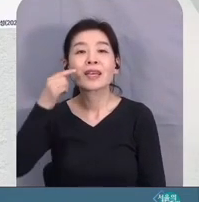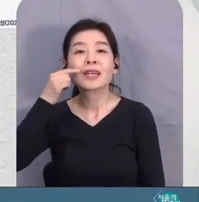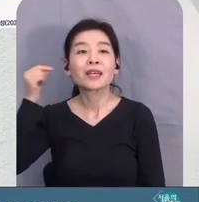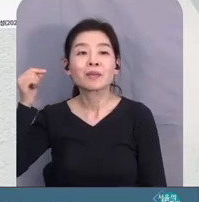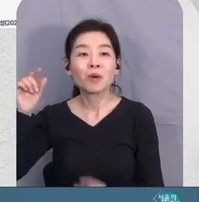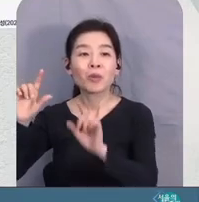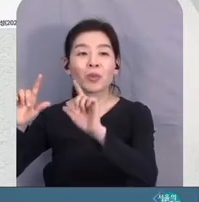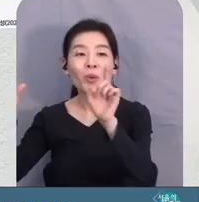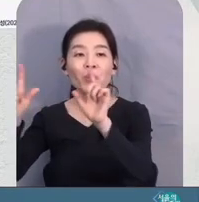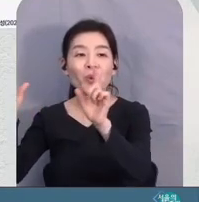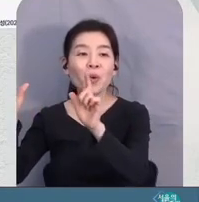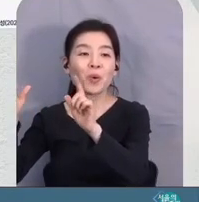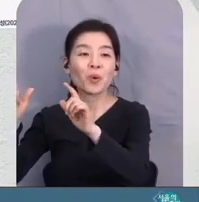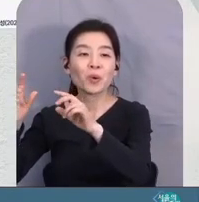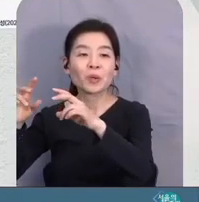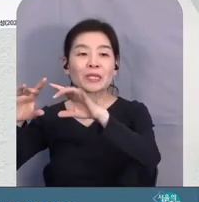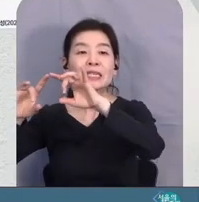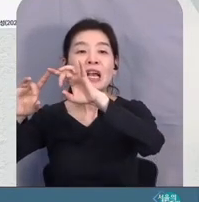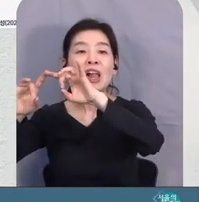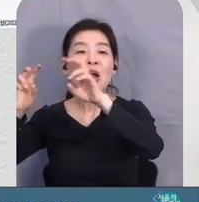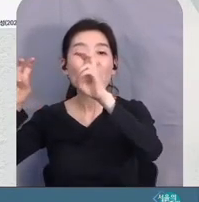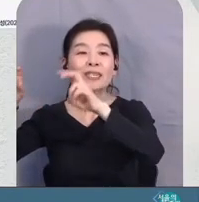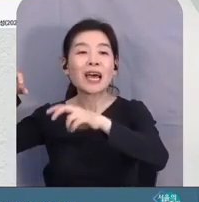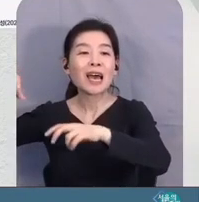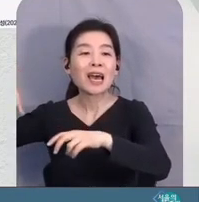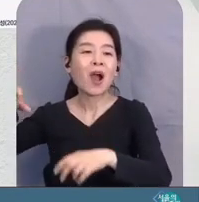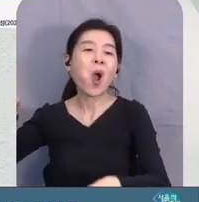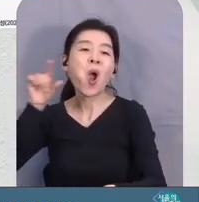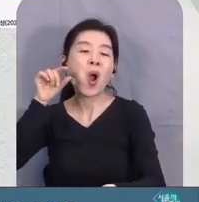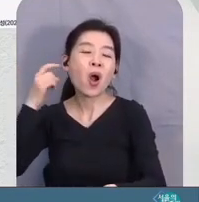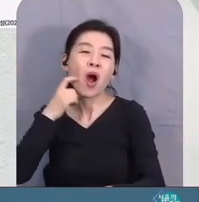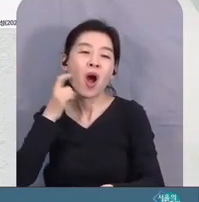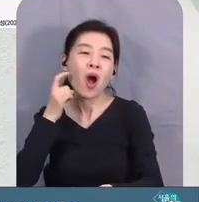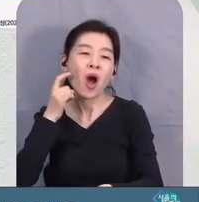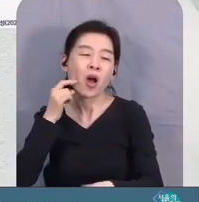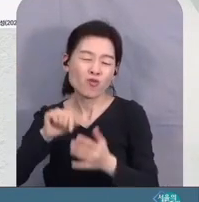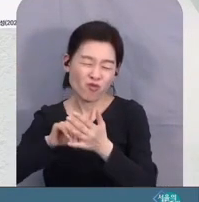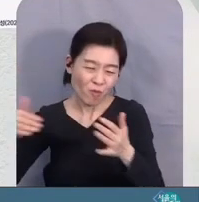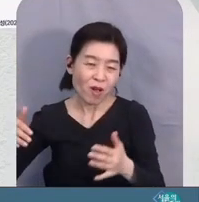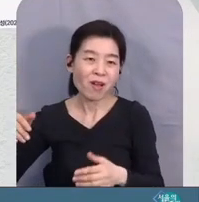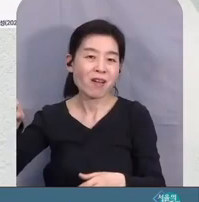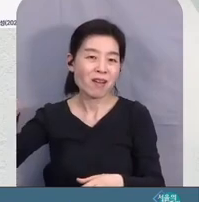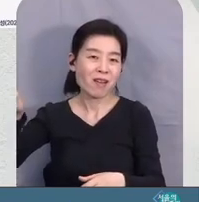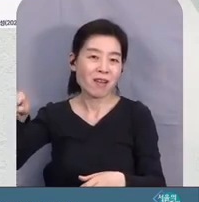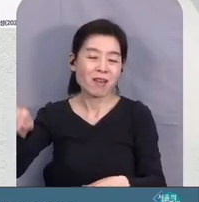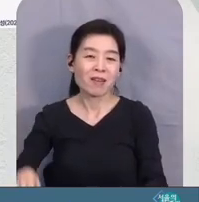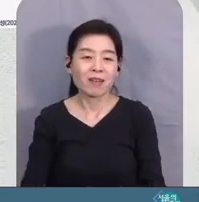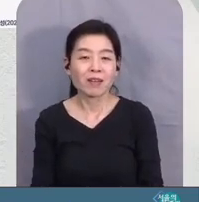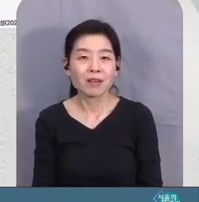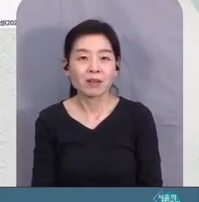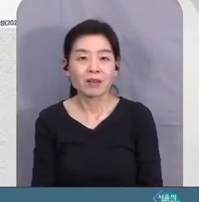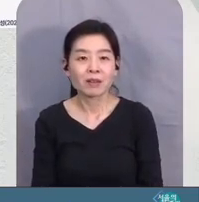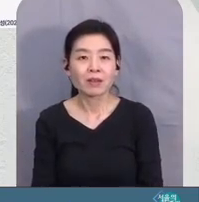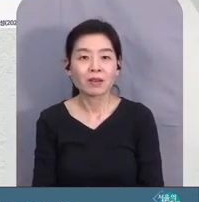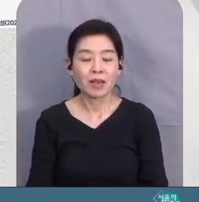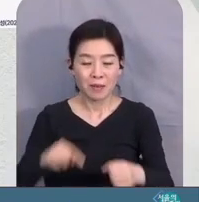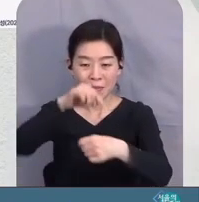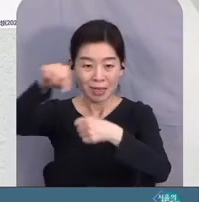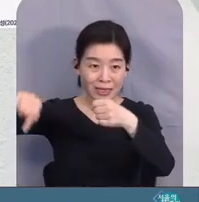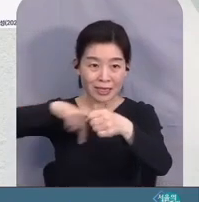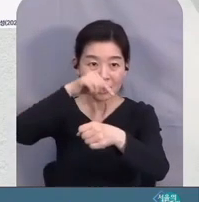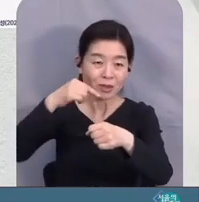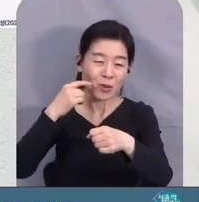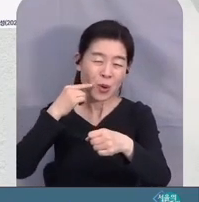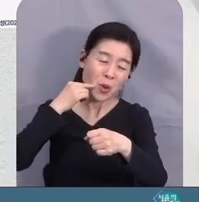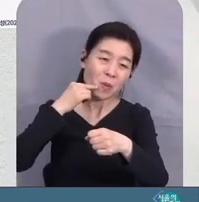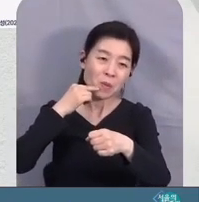도쿄전력이 거짓말하기로 아주 유명한 동네예요. 그래서 이번에 방사능 오염수를